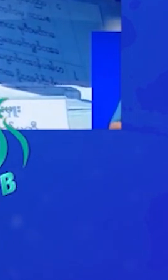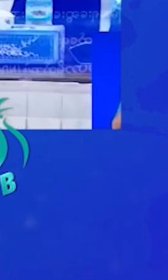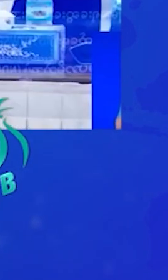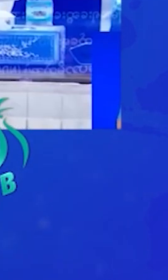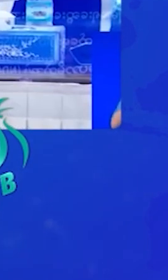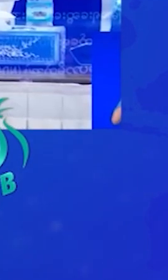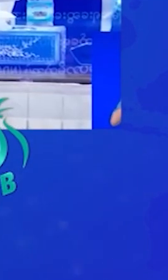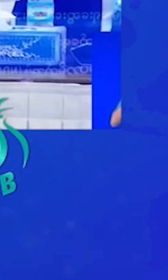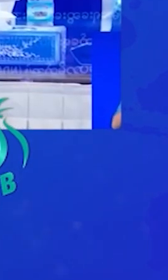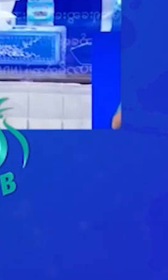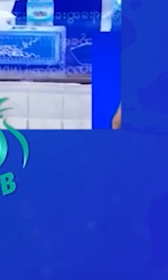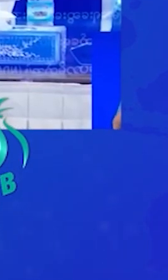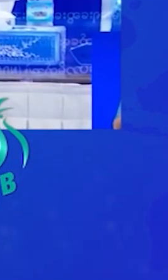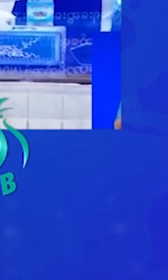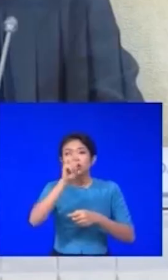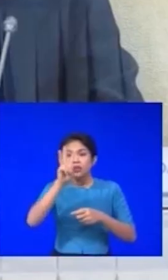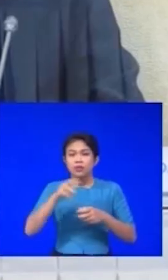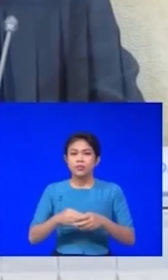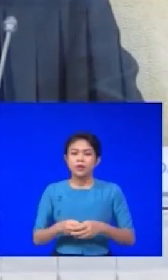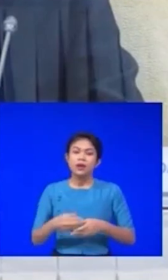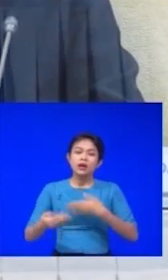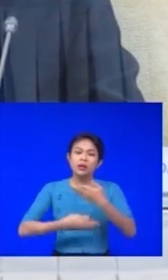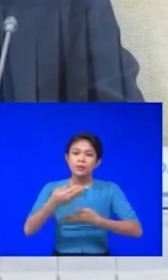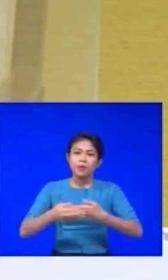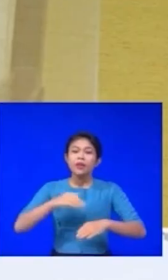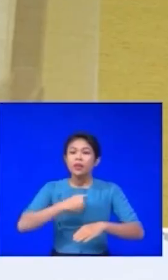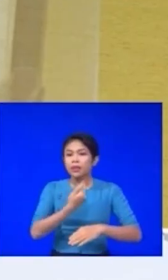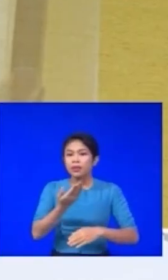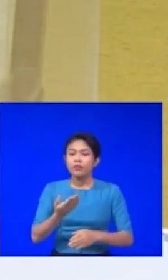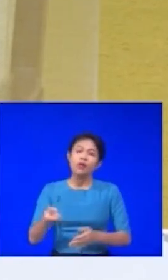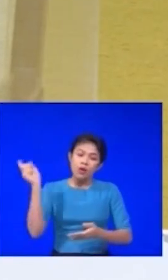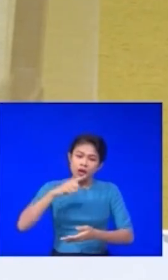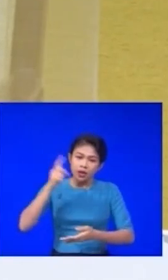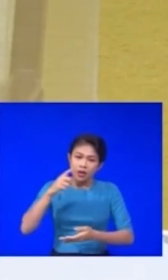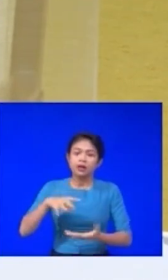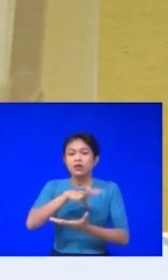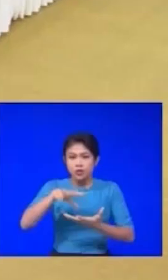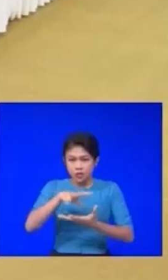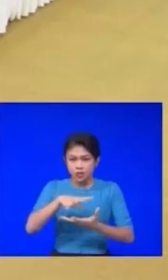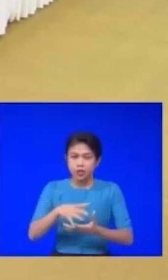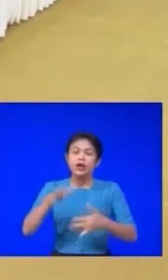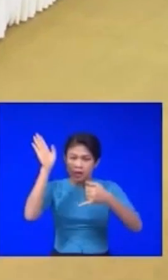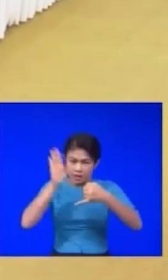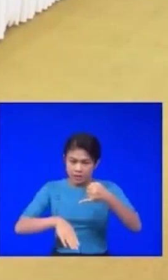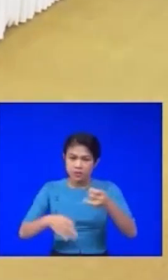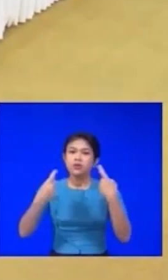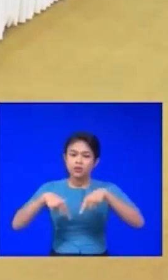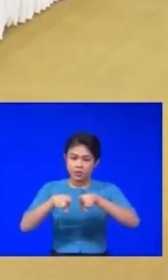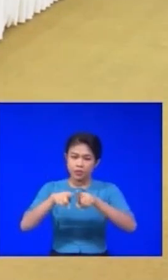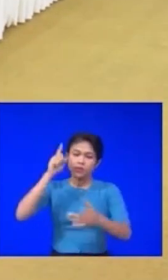လည်းသူ့ policy နဲ့စီသွားရမယ်ရှိတယ် ဆွေးနွေးပွဲတက်ရောက်ခဲ့တဲ့ကြံအဖွဲ့တွေဖြစ်တဲ့ NDAA နဲ့ SSPP အဖွဲ့ဘက်ကတော့